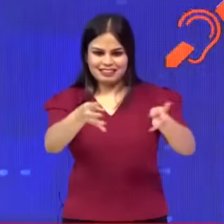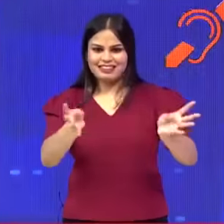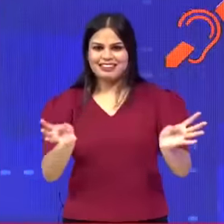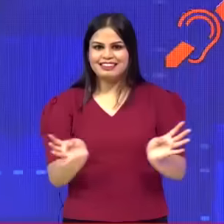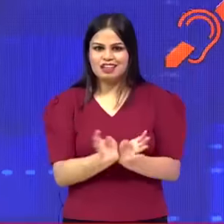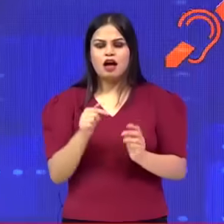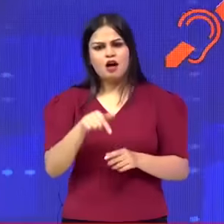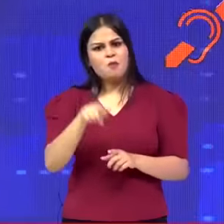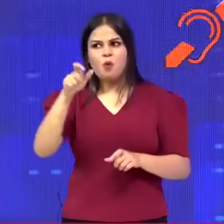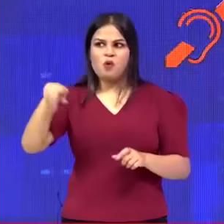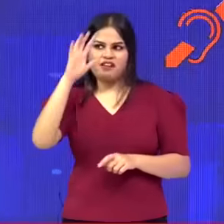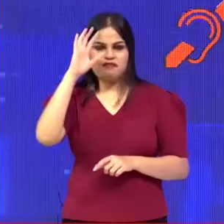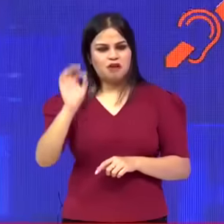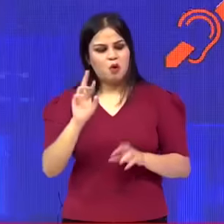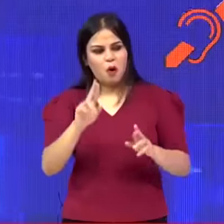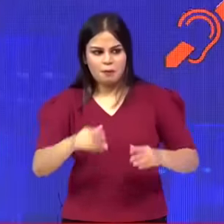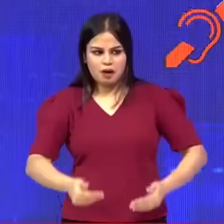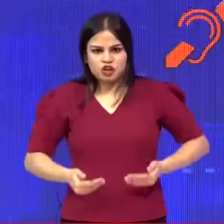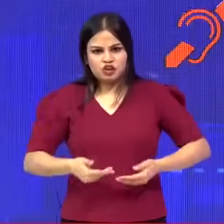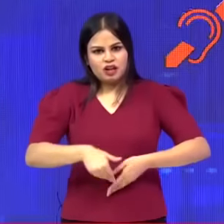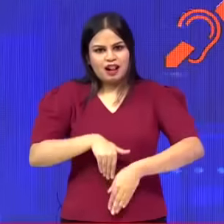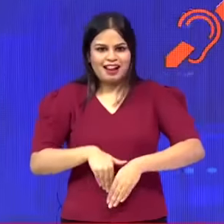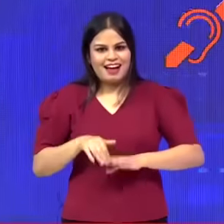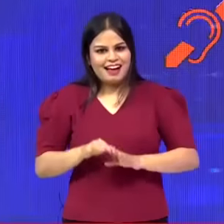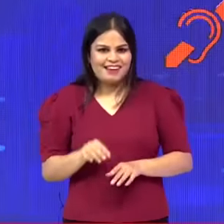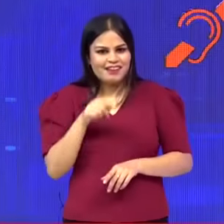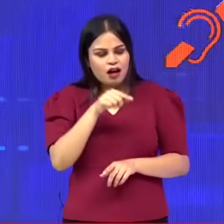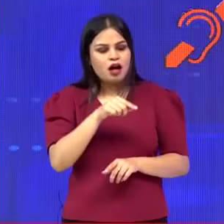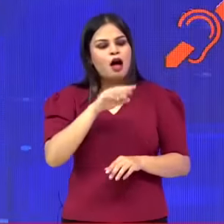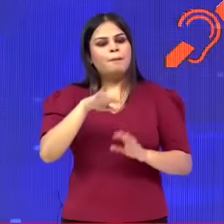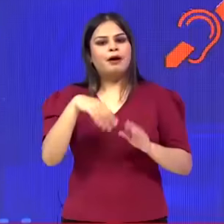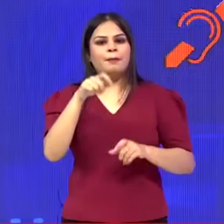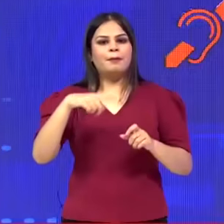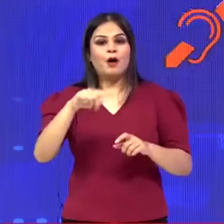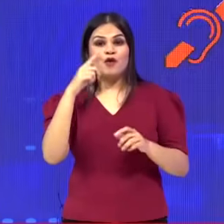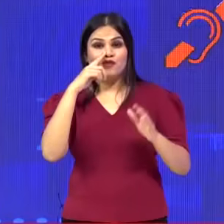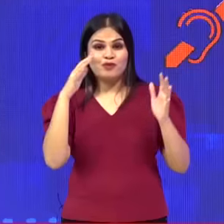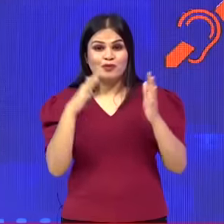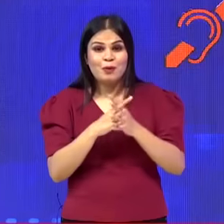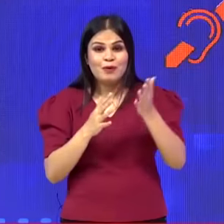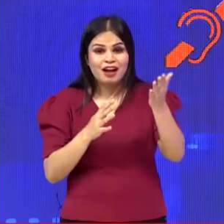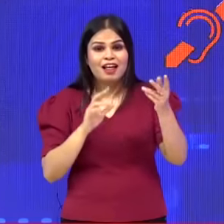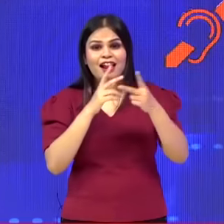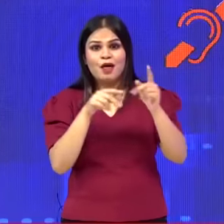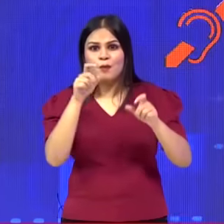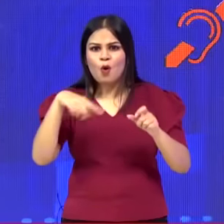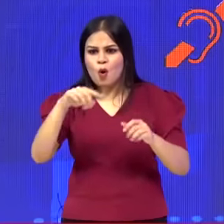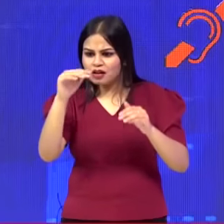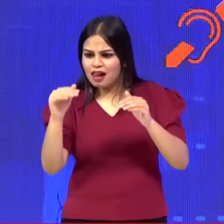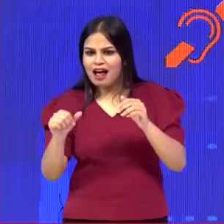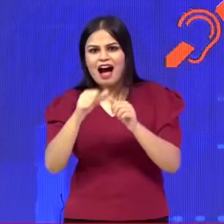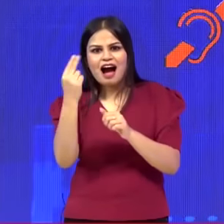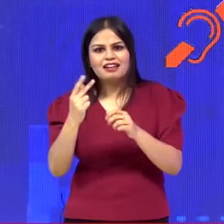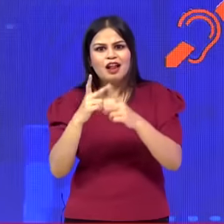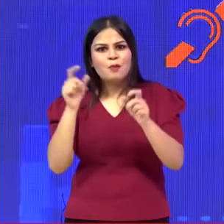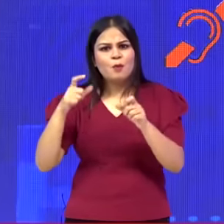कि लंगोट है, तो वहाँ से वो शुरू हो गया है, औरतों और जितने भी जूनियर आर्टिस्ट हैं, मर्द